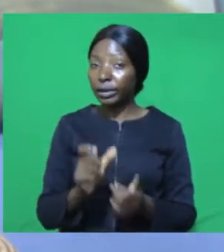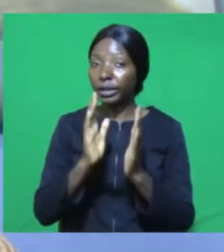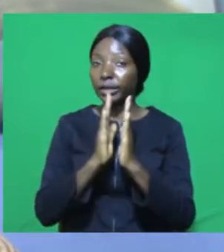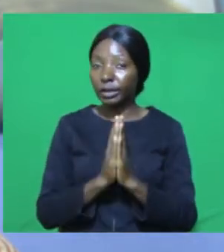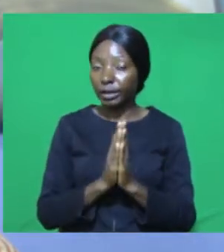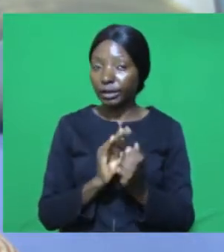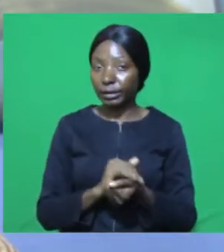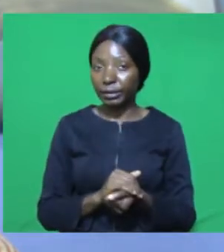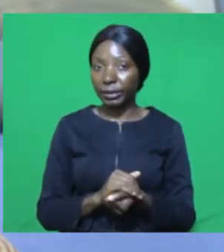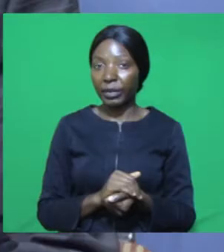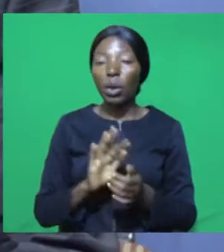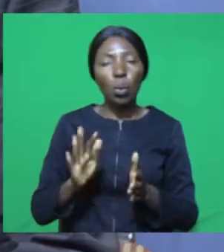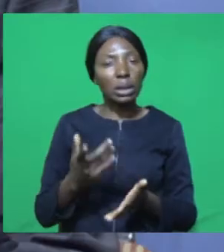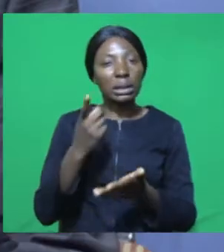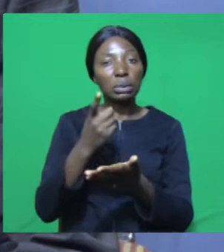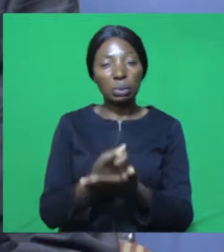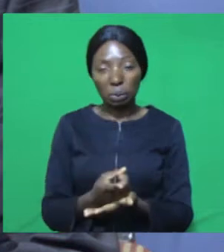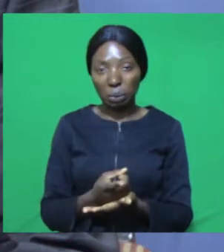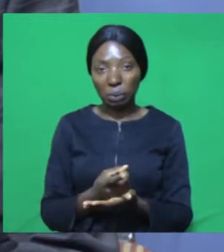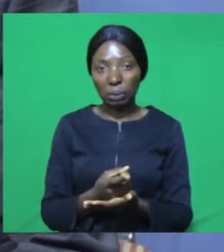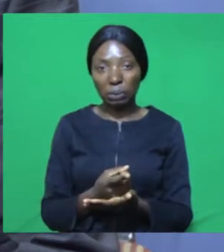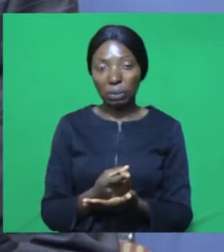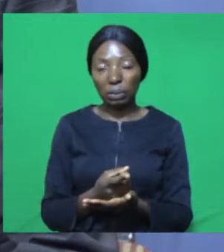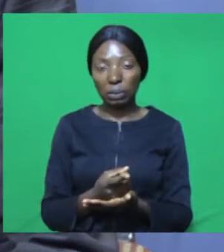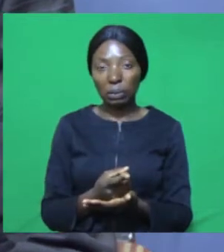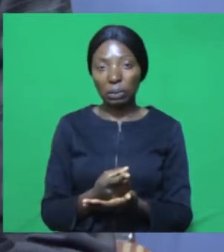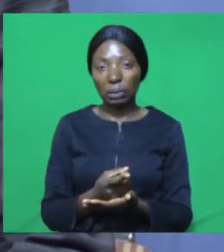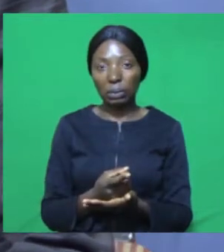on. Chimuchaya izoita chikuru